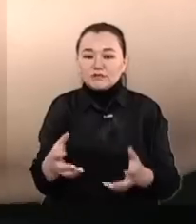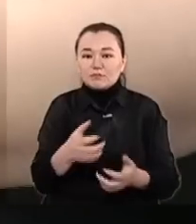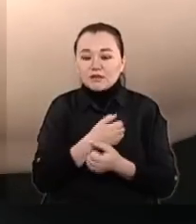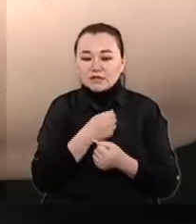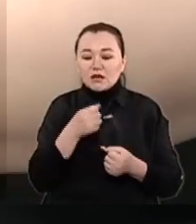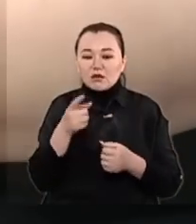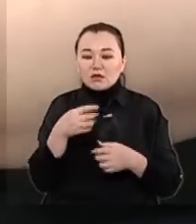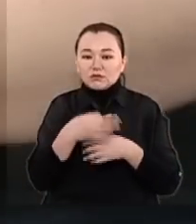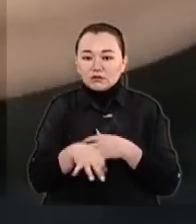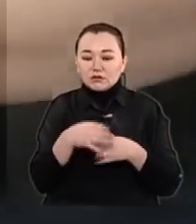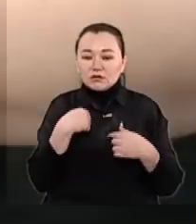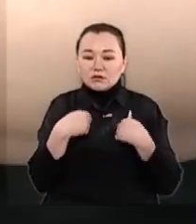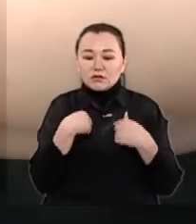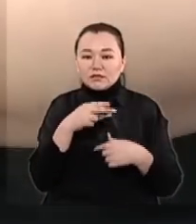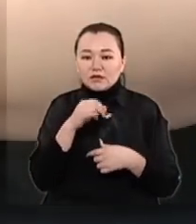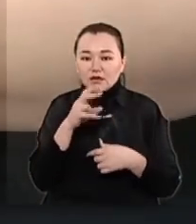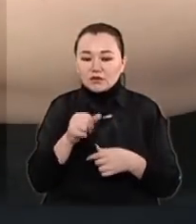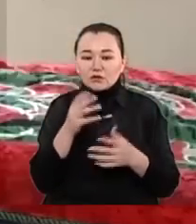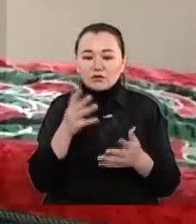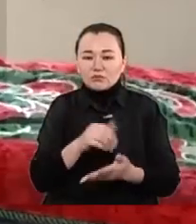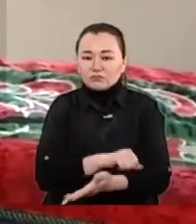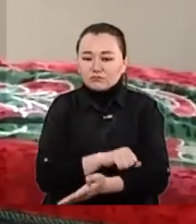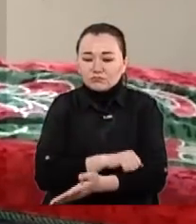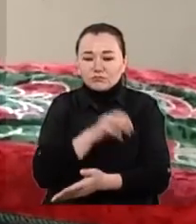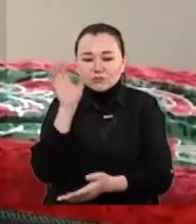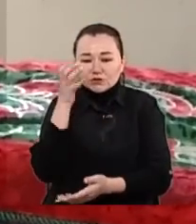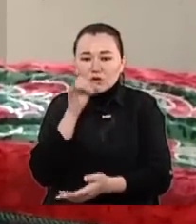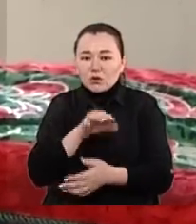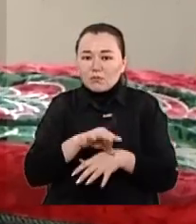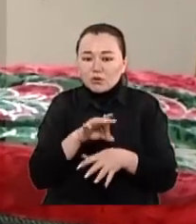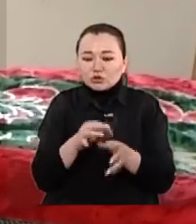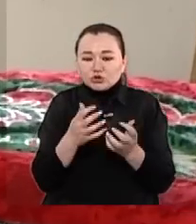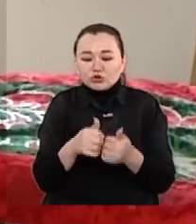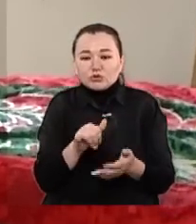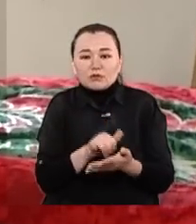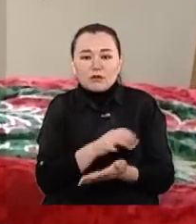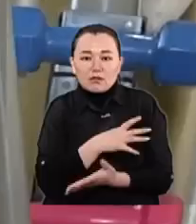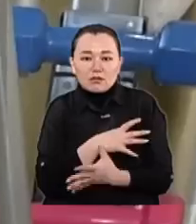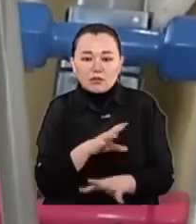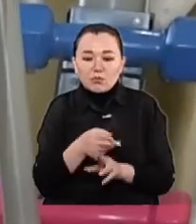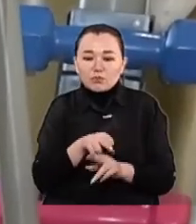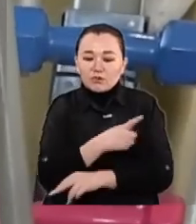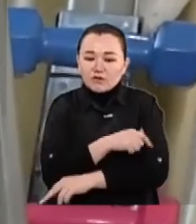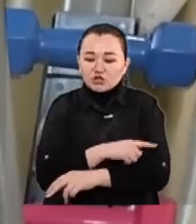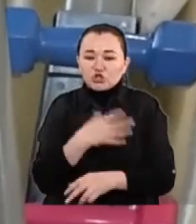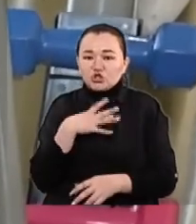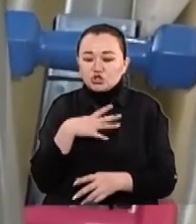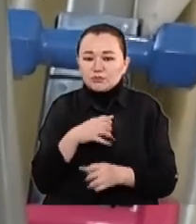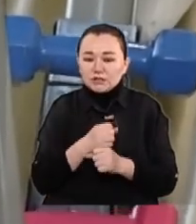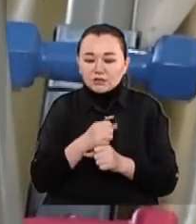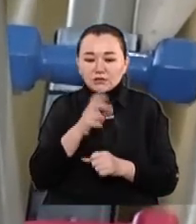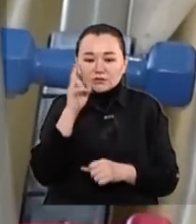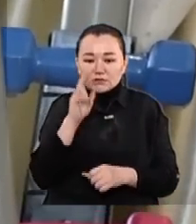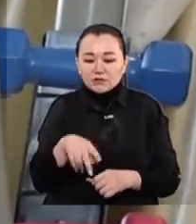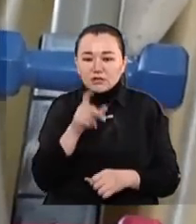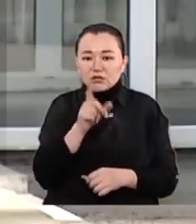Әбден зәбір көрген Диана Сабазова ешқандай нашақорлық ақыл-есінің ауытқуы бойынша есепте жоғын айтады. Сондықтан дәрігерлердің мұны неге жасағанын білмейді